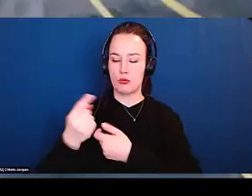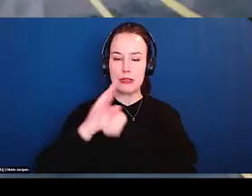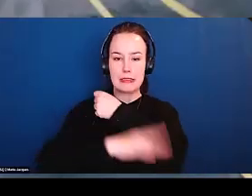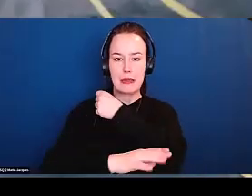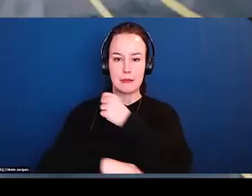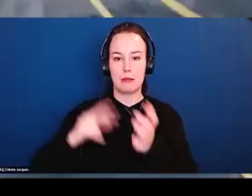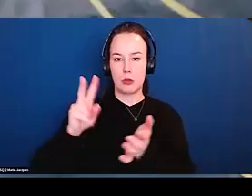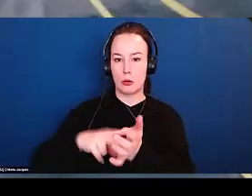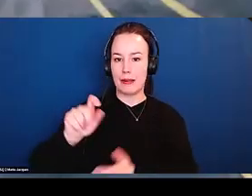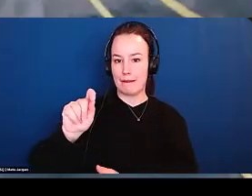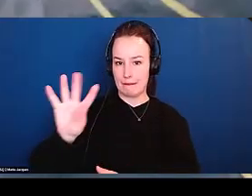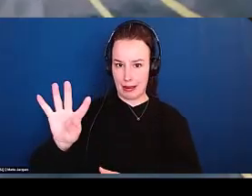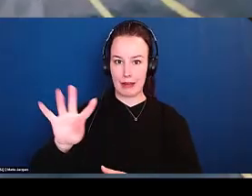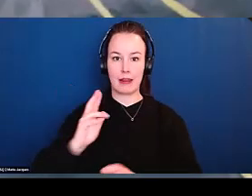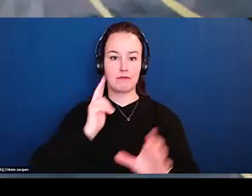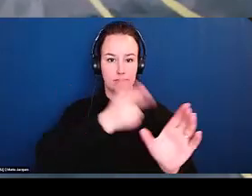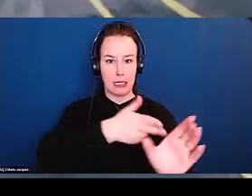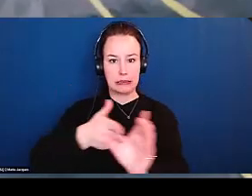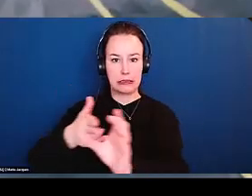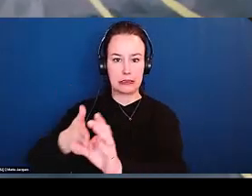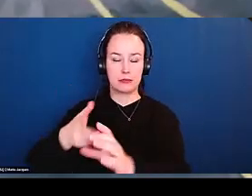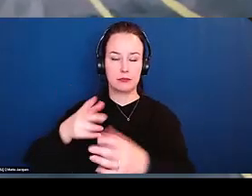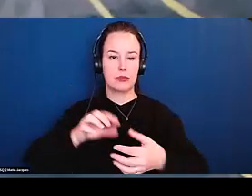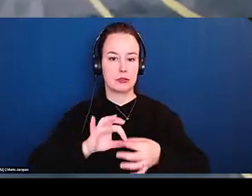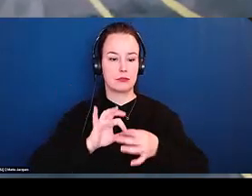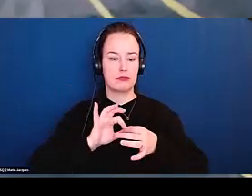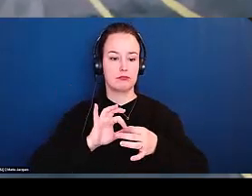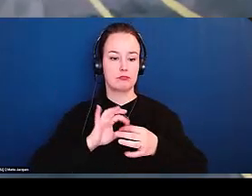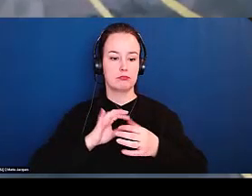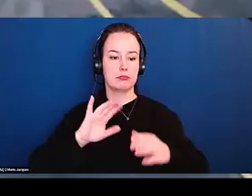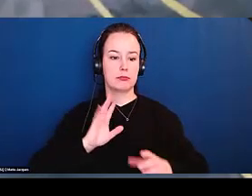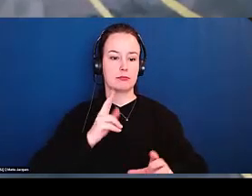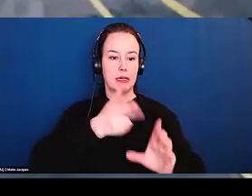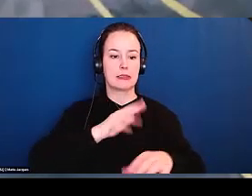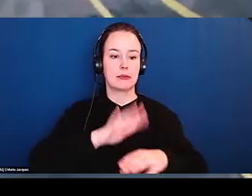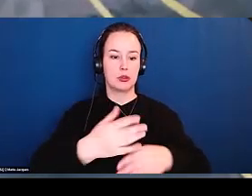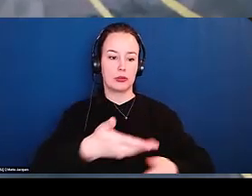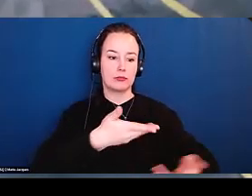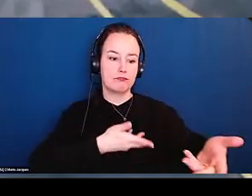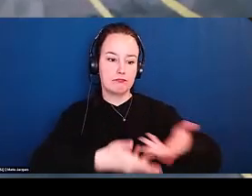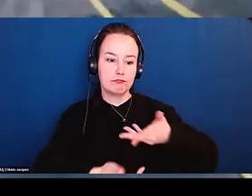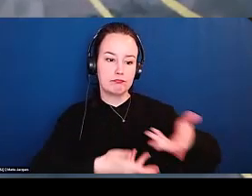septembre 2024. Donc, j'ai fait partie du dialogue qui a